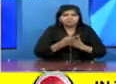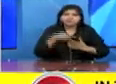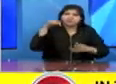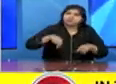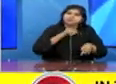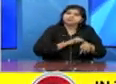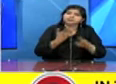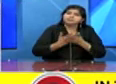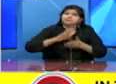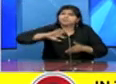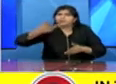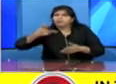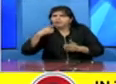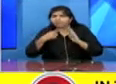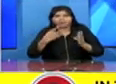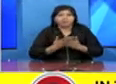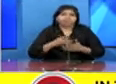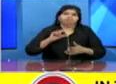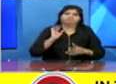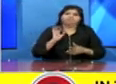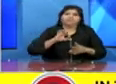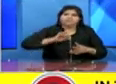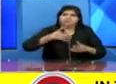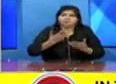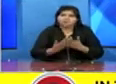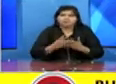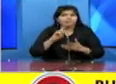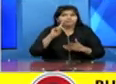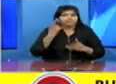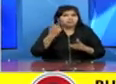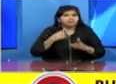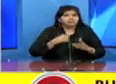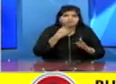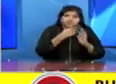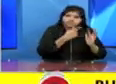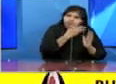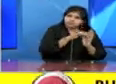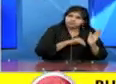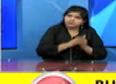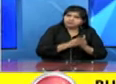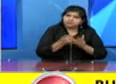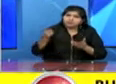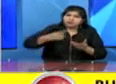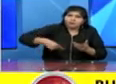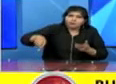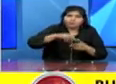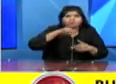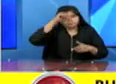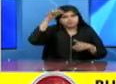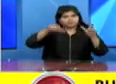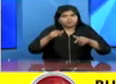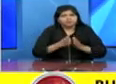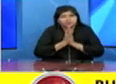और कुछ बातें करूं वो उचित नहीं होगा। लेकिन सबसे पहले मैं सभी देशवासियों से